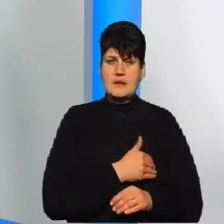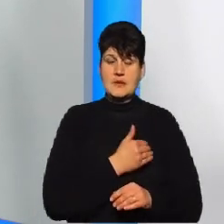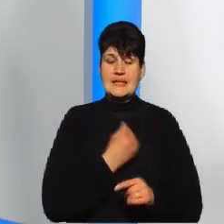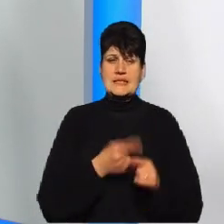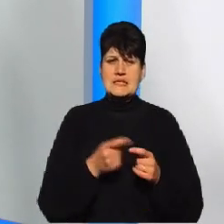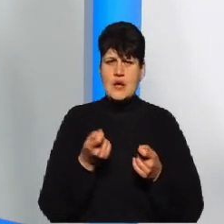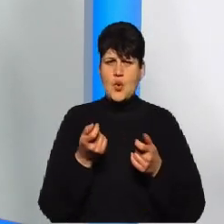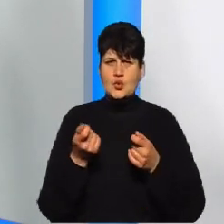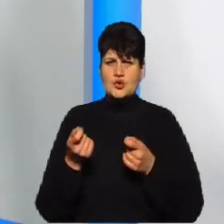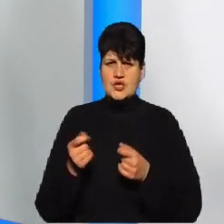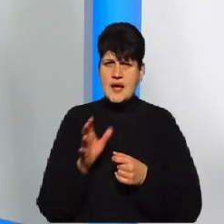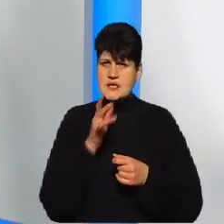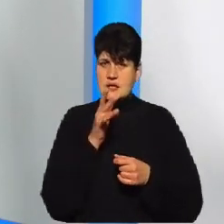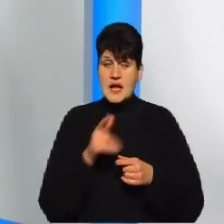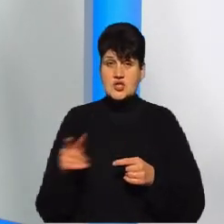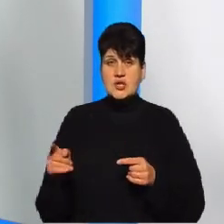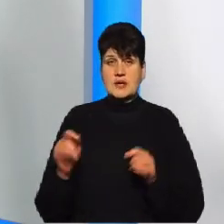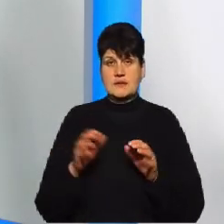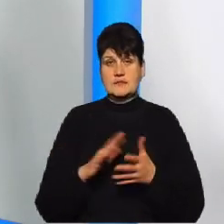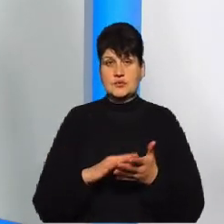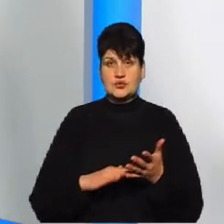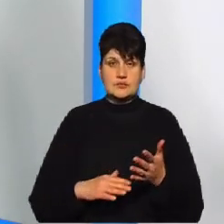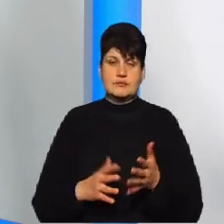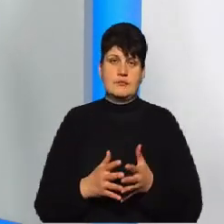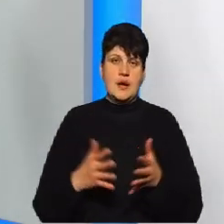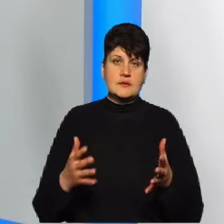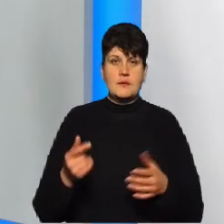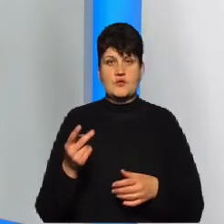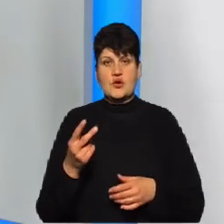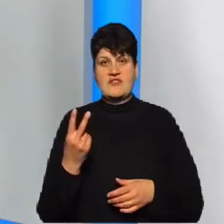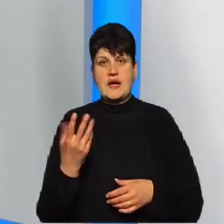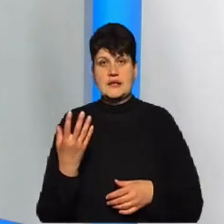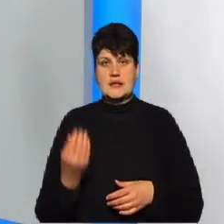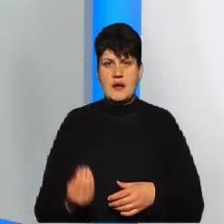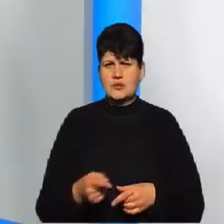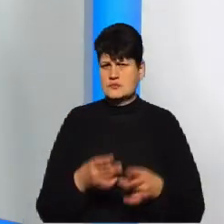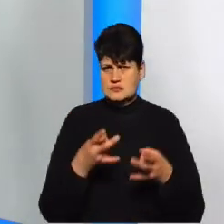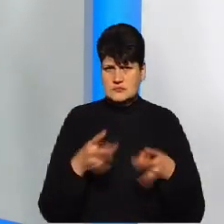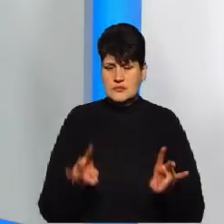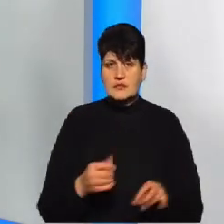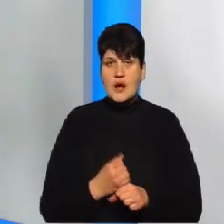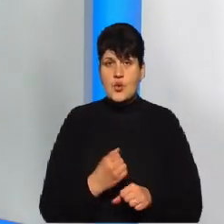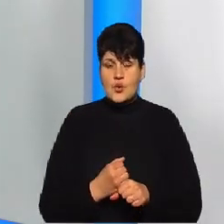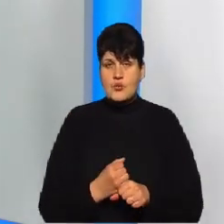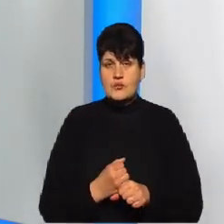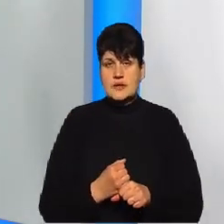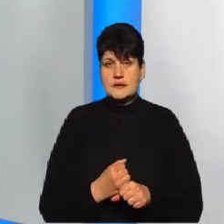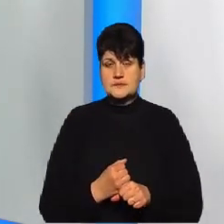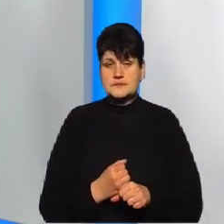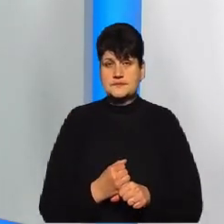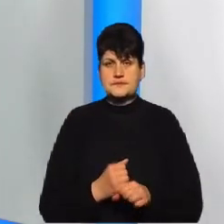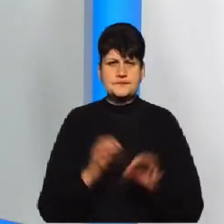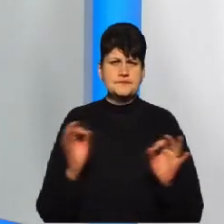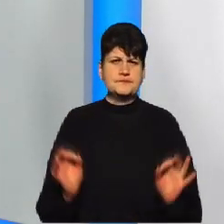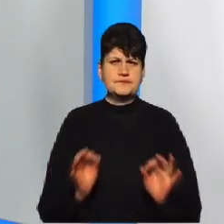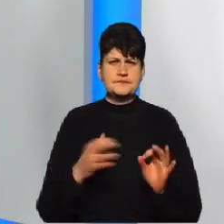речі, які тривають максимум 1,5-2 дні. І тут не потрібно робити, надзвичайно, ніяких, ну, тривог